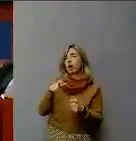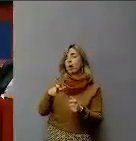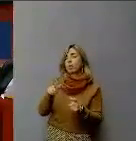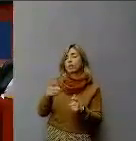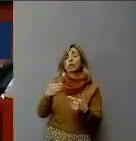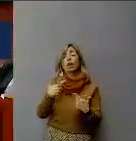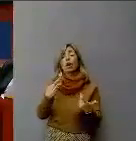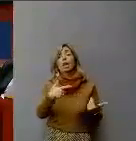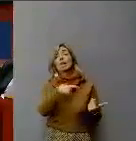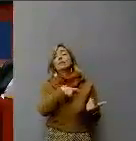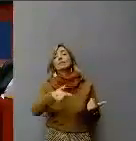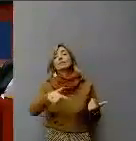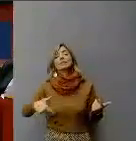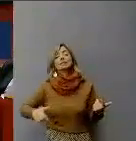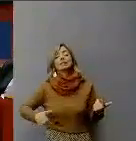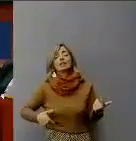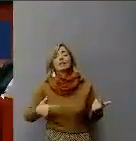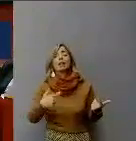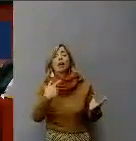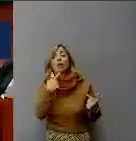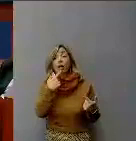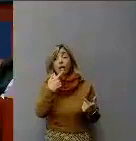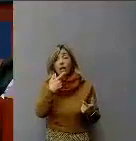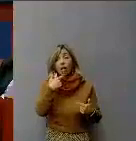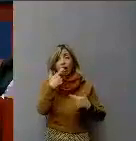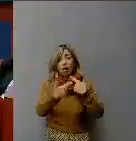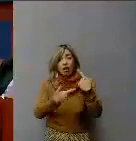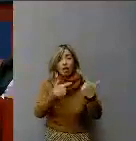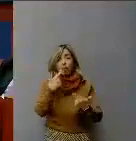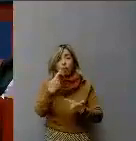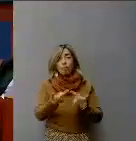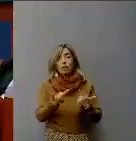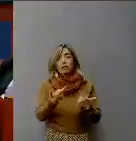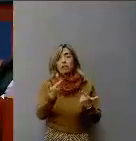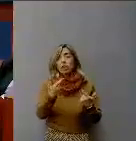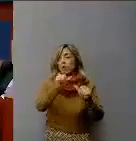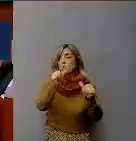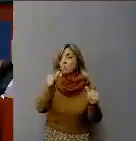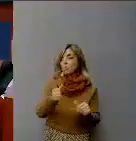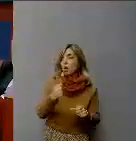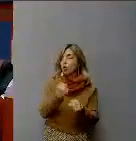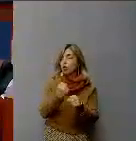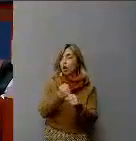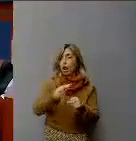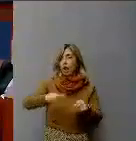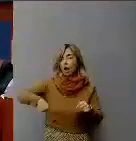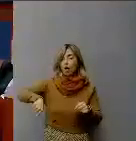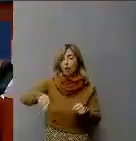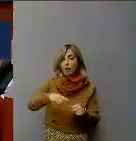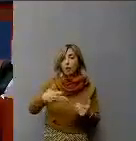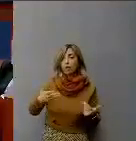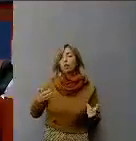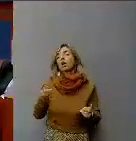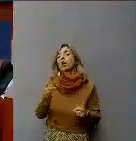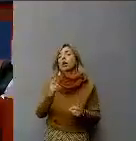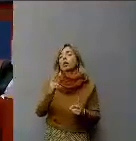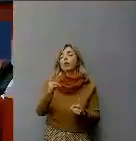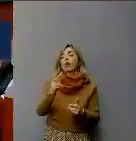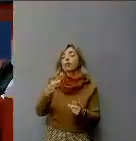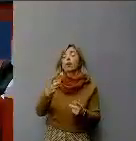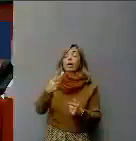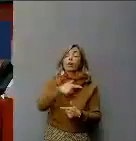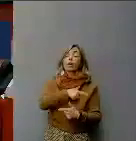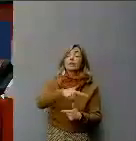trovato da dire non mi pare che abbia trovato da dire consigliere abbia pazienza il signor sindaco ho fatto un ragionamento